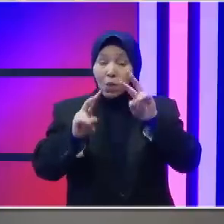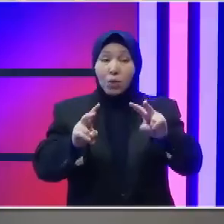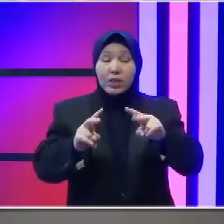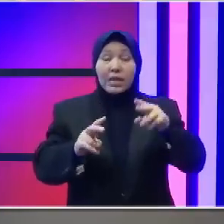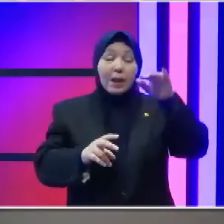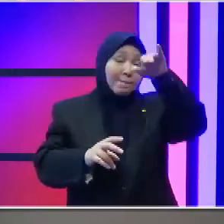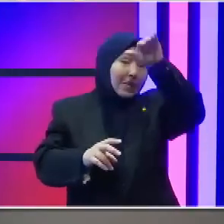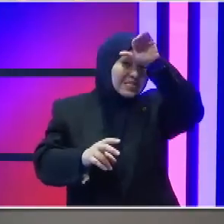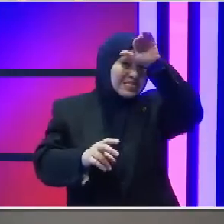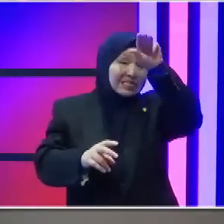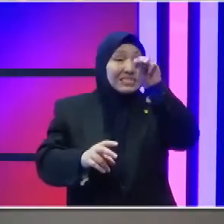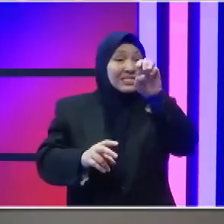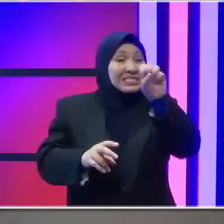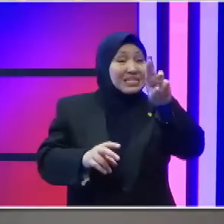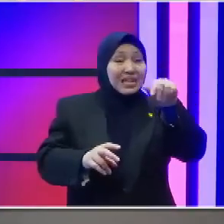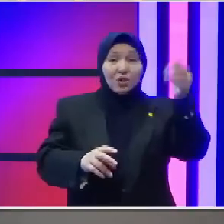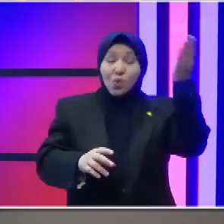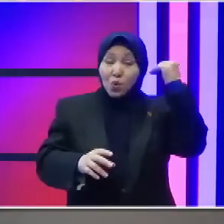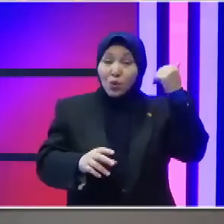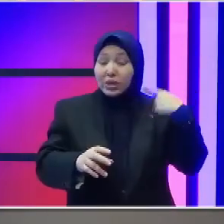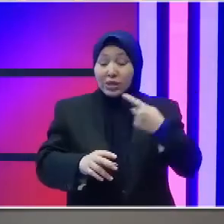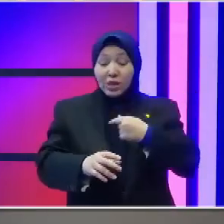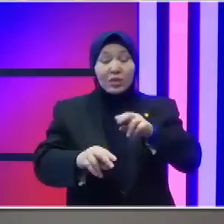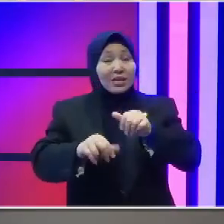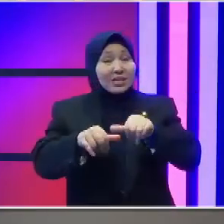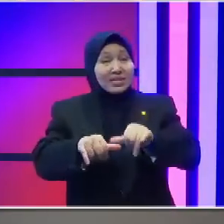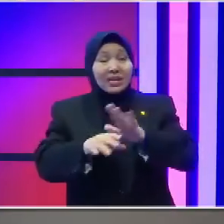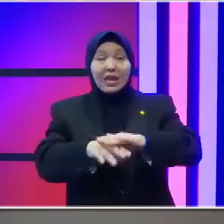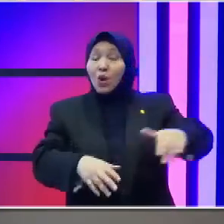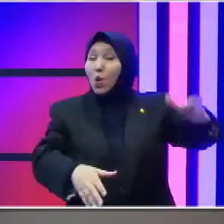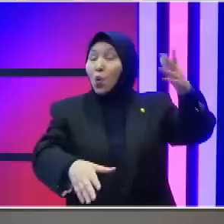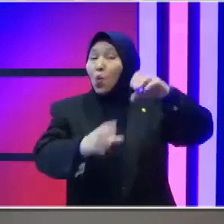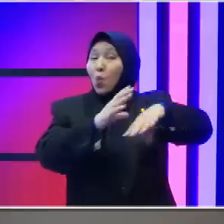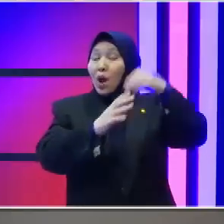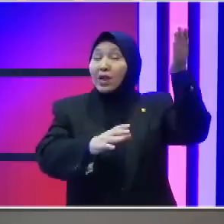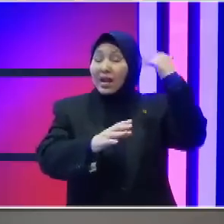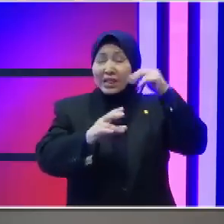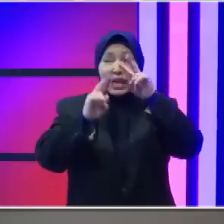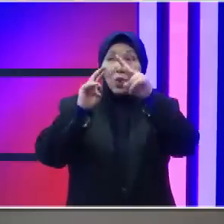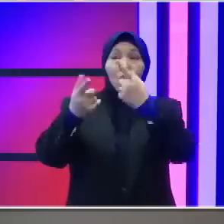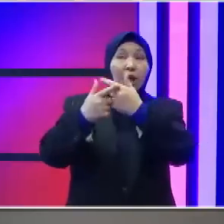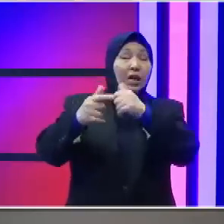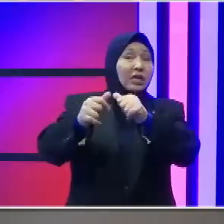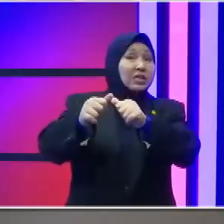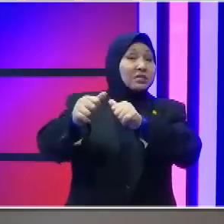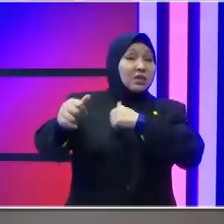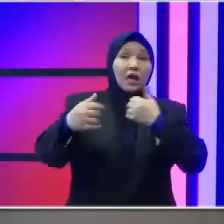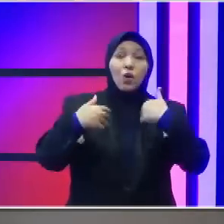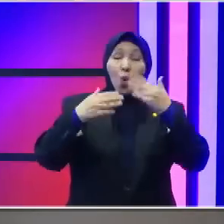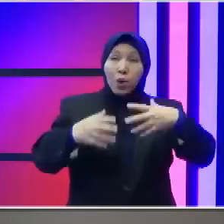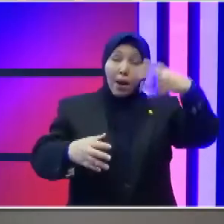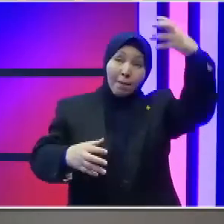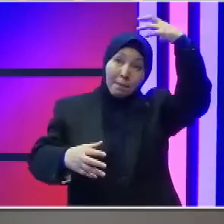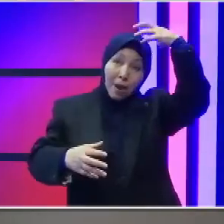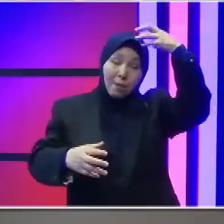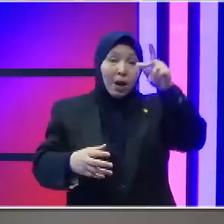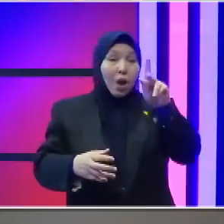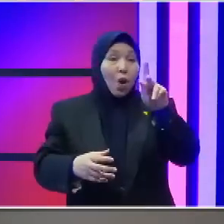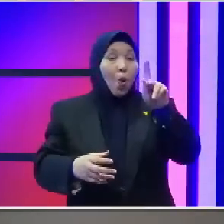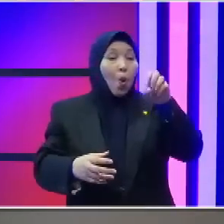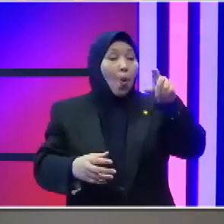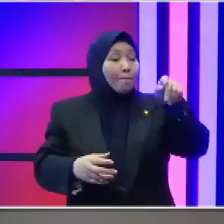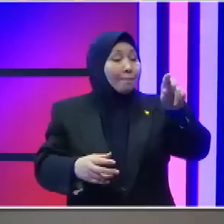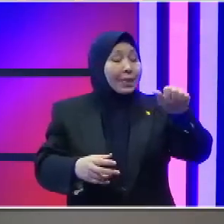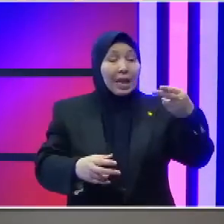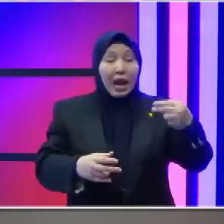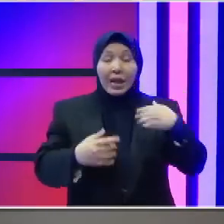Mesir dahulu, ya, kalau katakan saya di luar negara, bila tengok je daripada jauh je, ada orang pakai kopiah ke ataupun ada macam